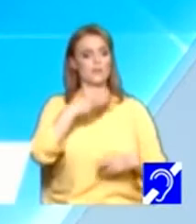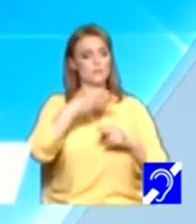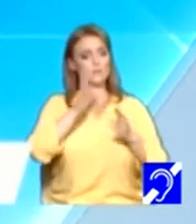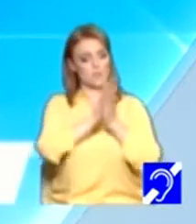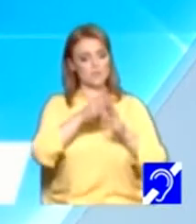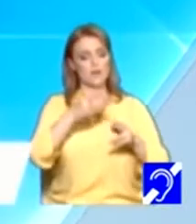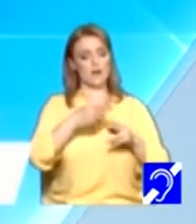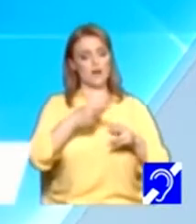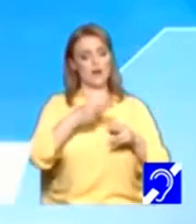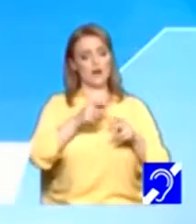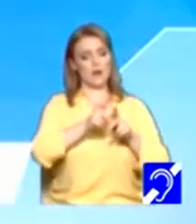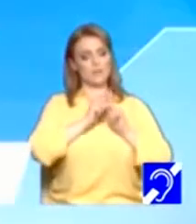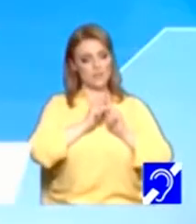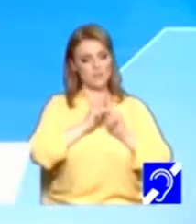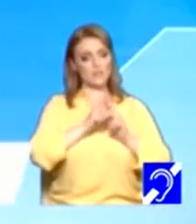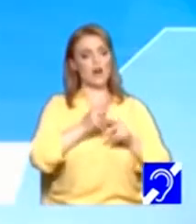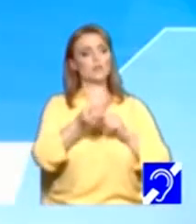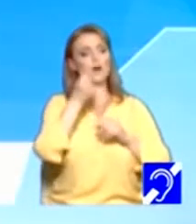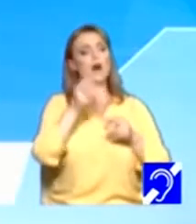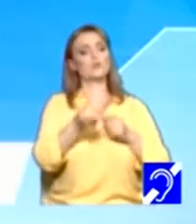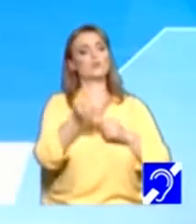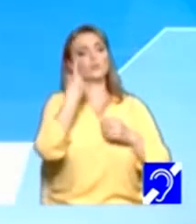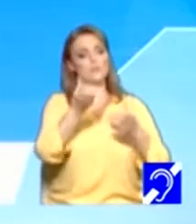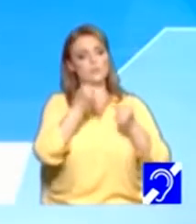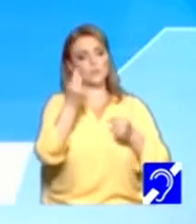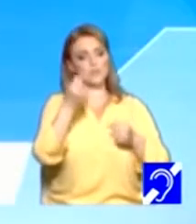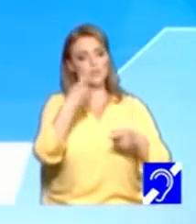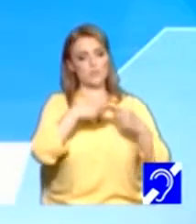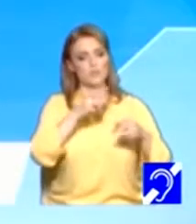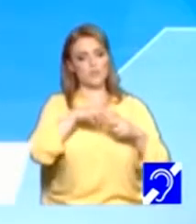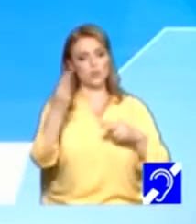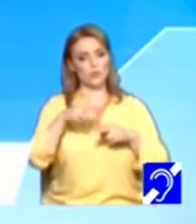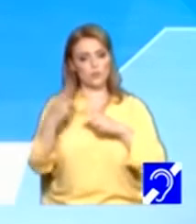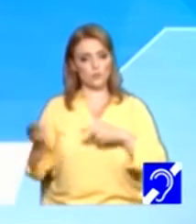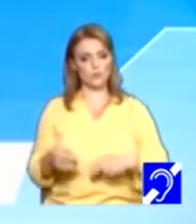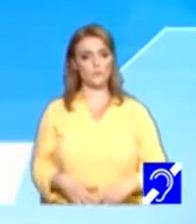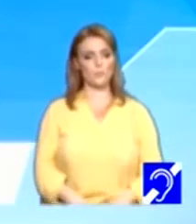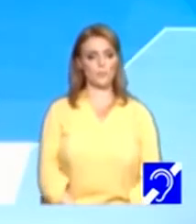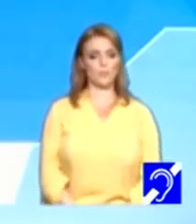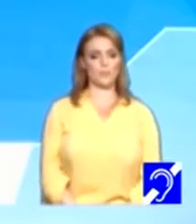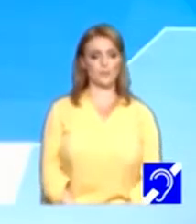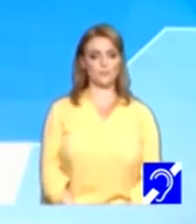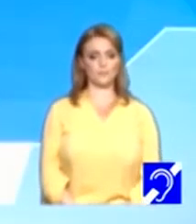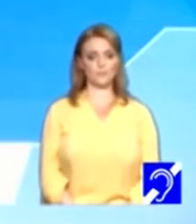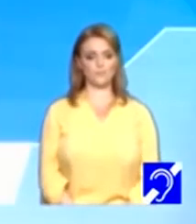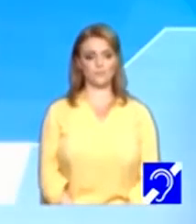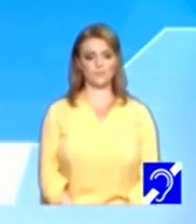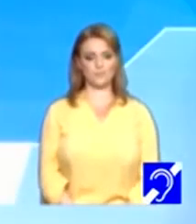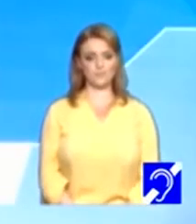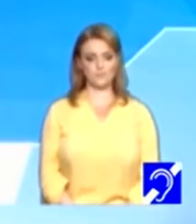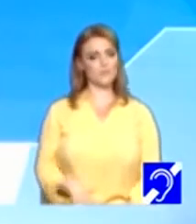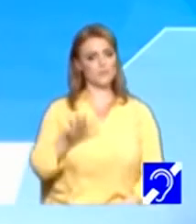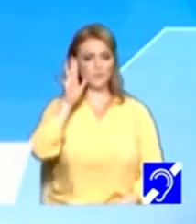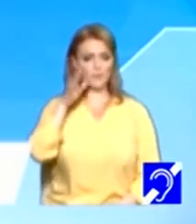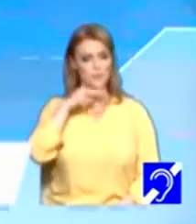Ok, chiar mă bucur pentru că ați ridicat mingea la fel. O să începem pe rând. Suntem foarte fericiți. Nu mai să țineți minte să